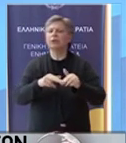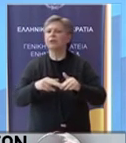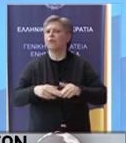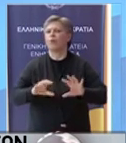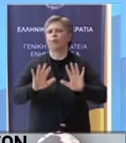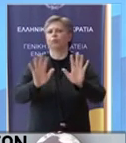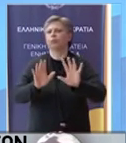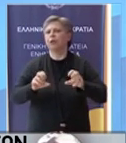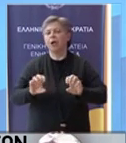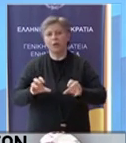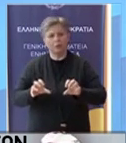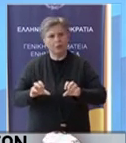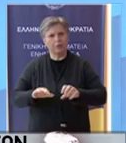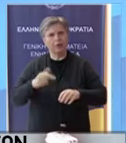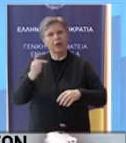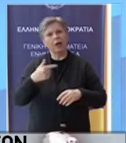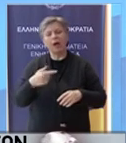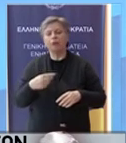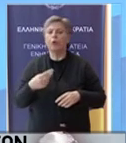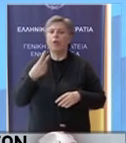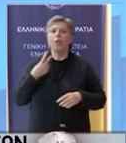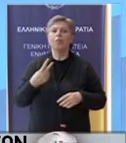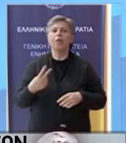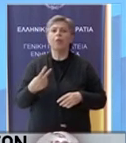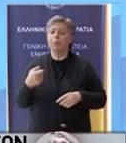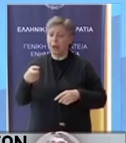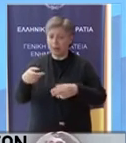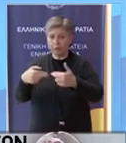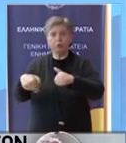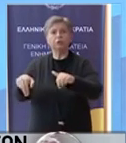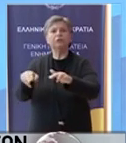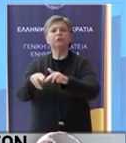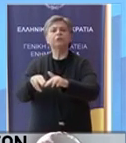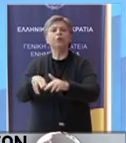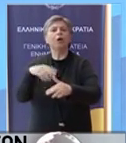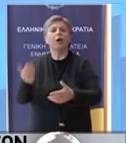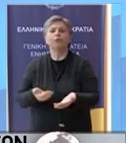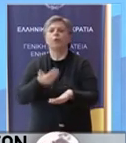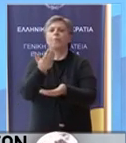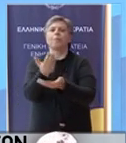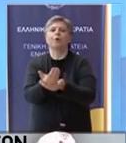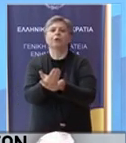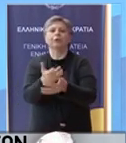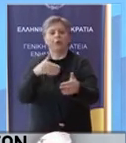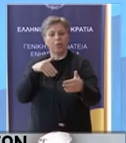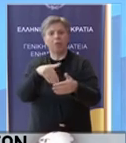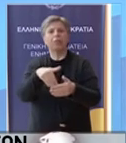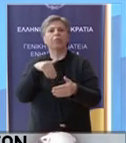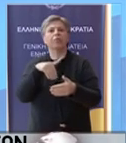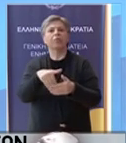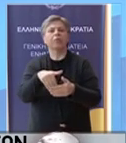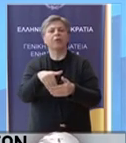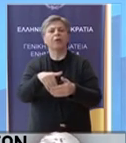και κατά τη διάρκεια των διαβουλεύσεων αυτών θα καταλήξουν τα μέλη του ΕΣΟΡΟΥ στην πρότασή τους για το χρονοδιάγραμμα σε ό,τι αφορά